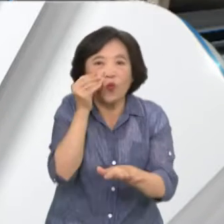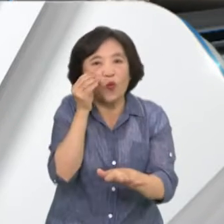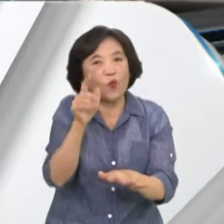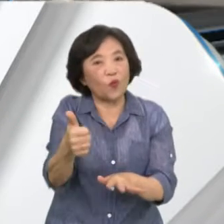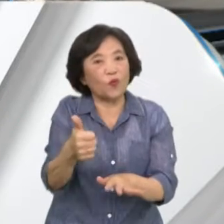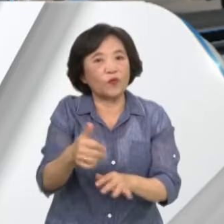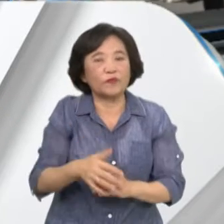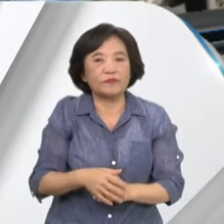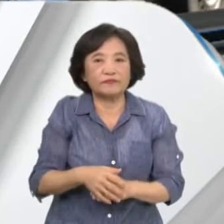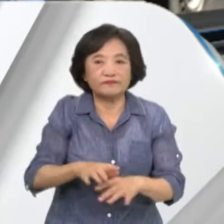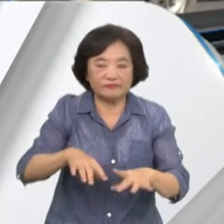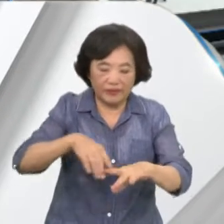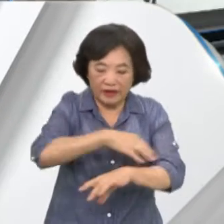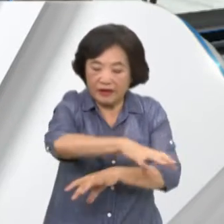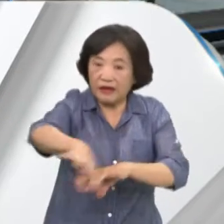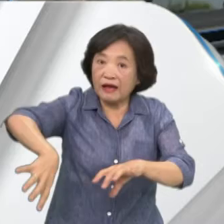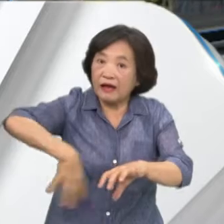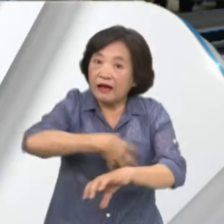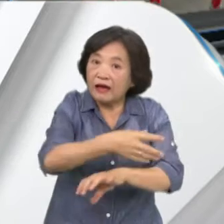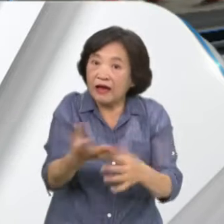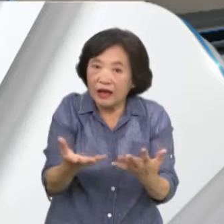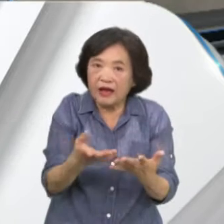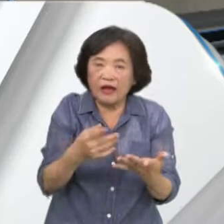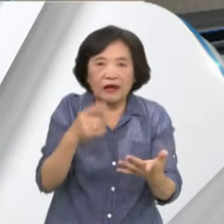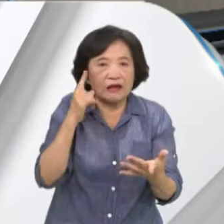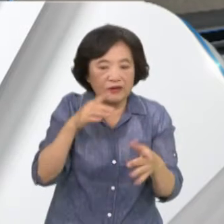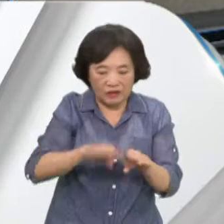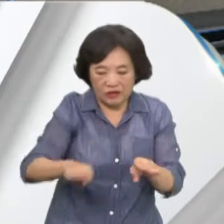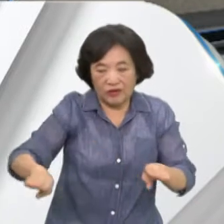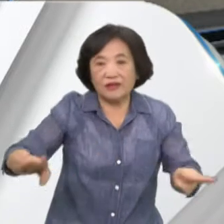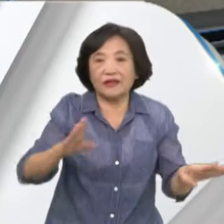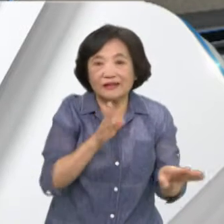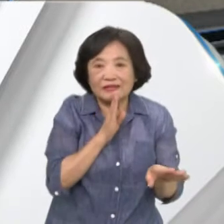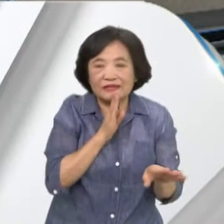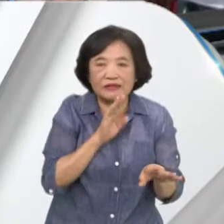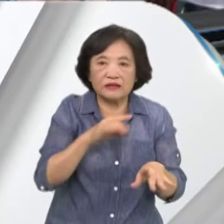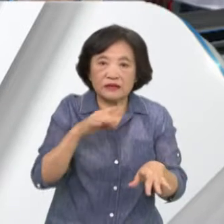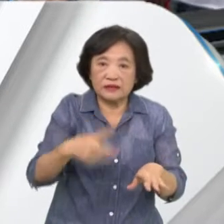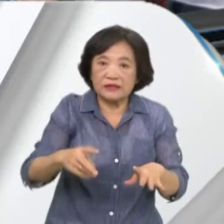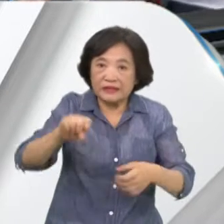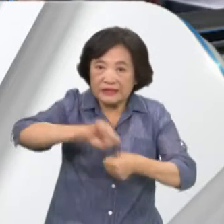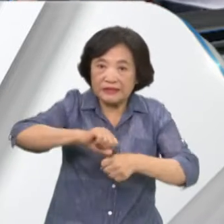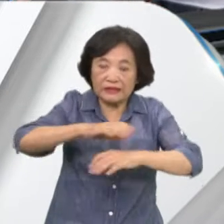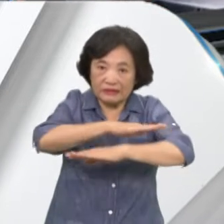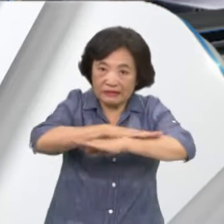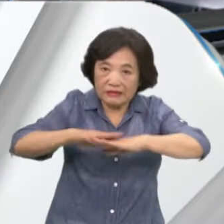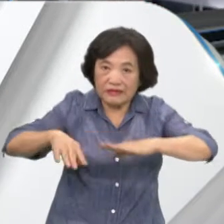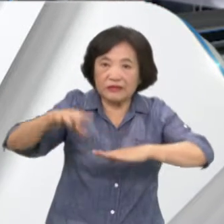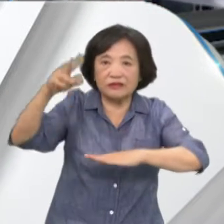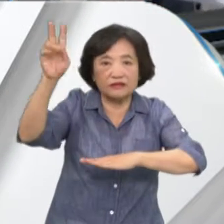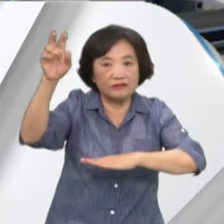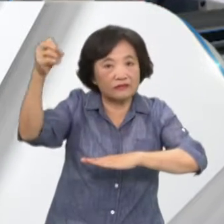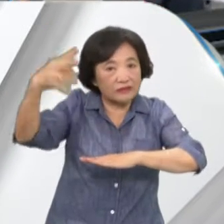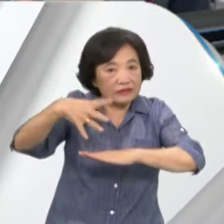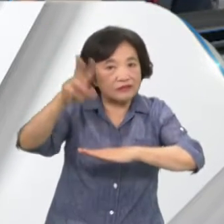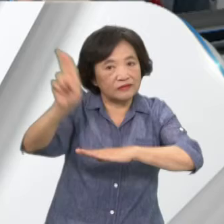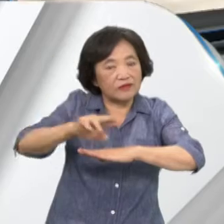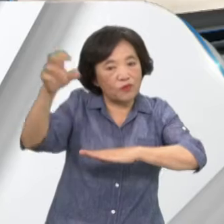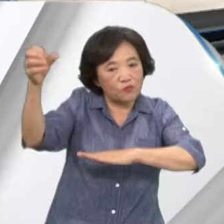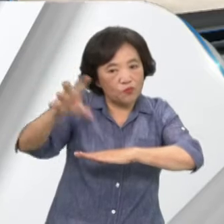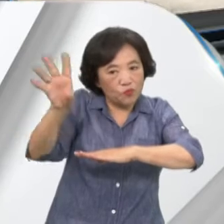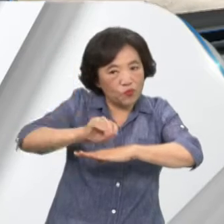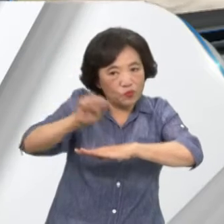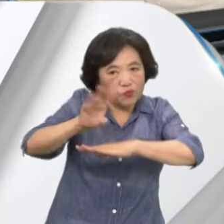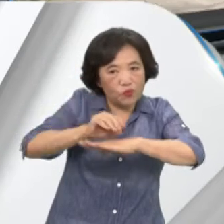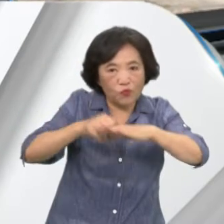做观光旧厂。香港福建那个空地是系往哪里做停车空间？还没地点按，盘价是